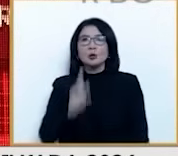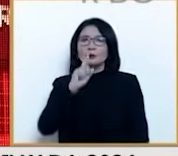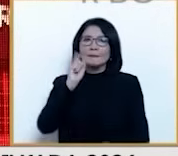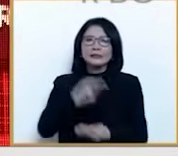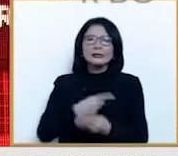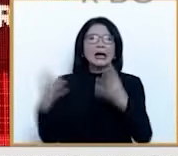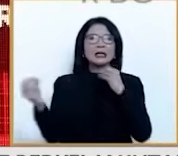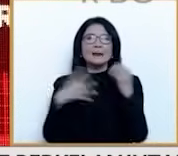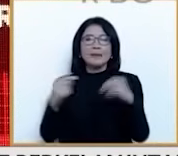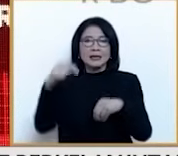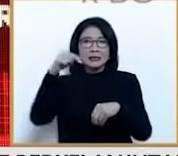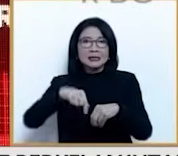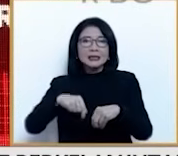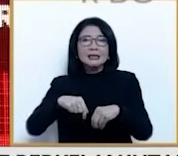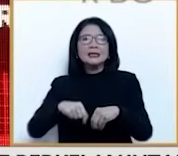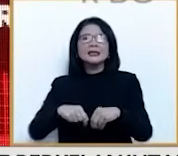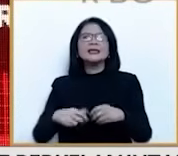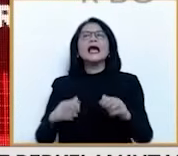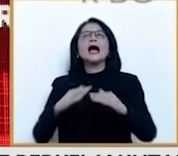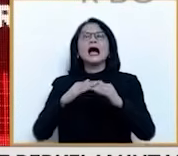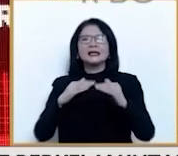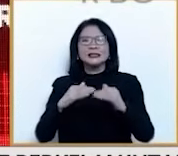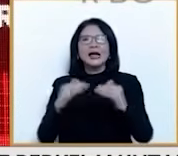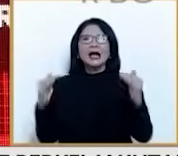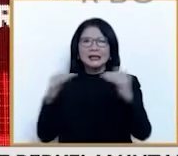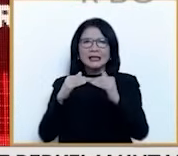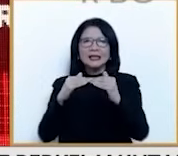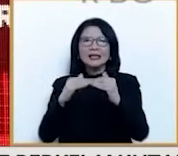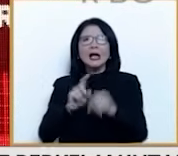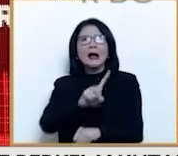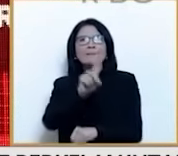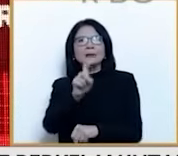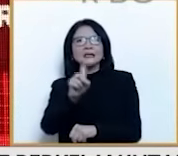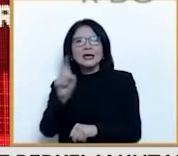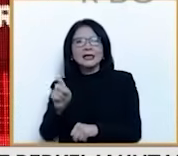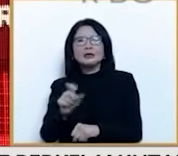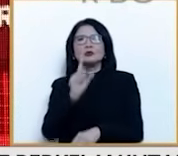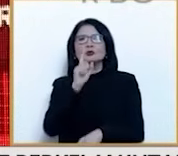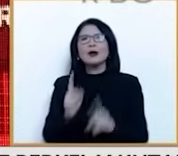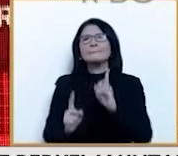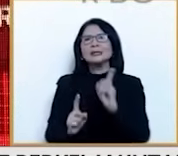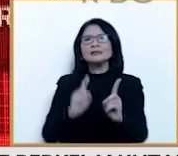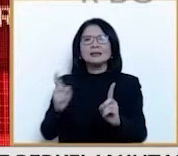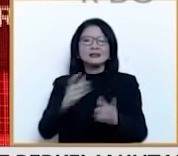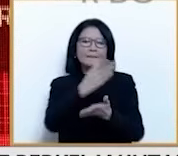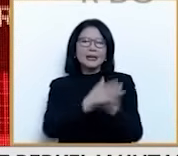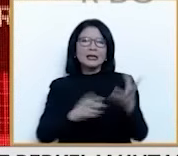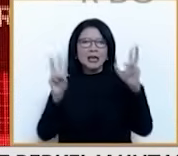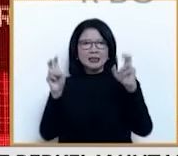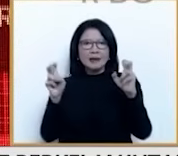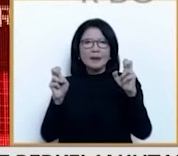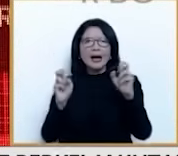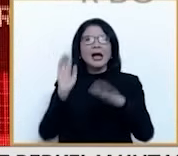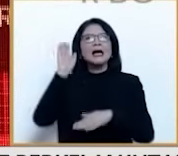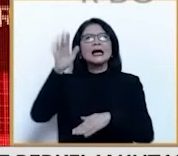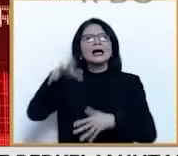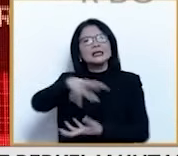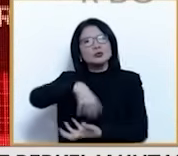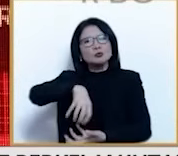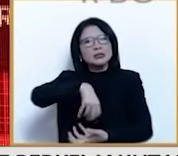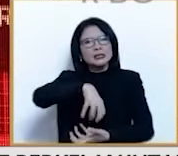memastikan debat ini berlangsung adil, maka pertanyaan untuk masing-masing subtema akan dilakukan pengundian.